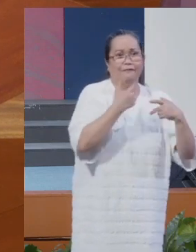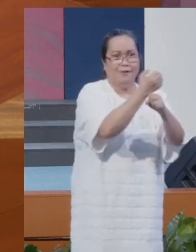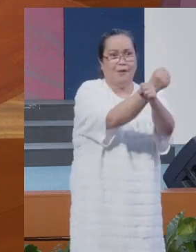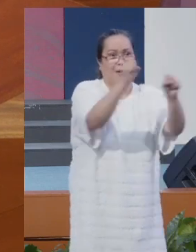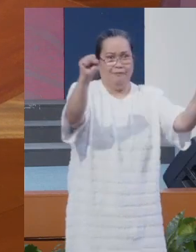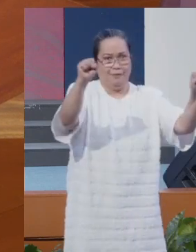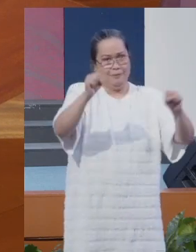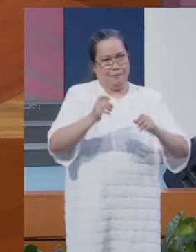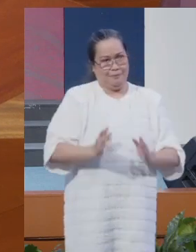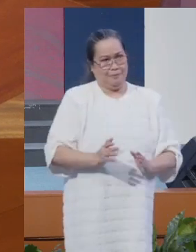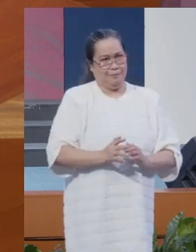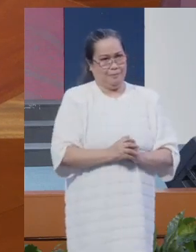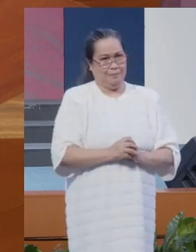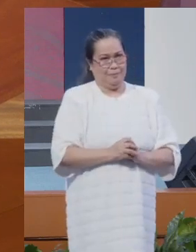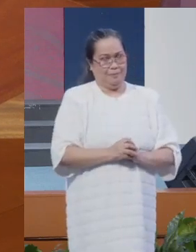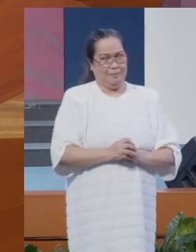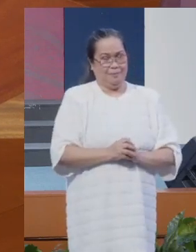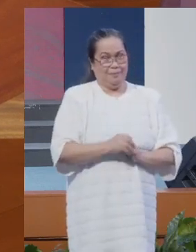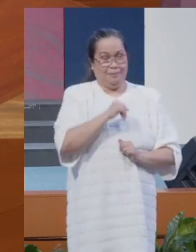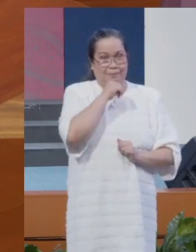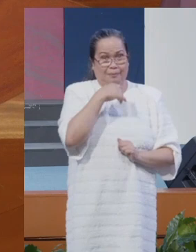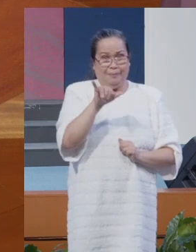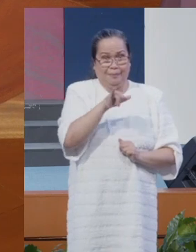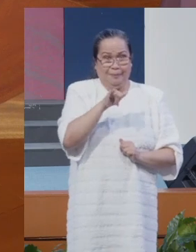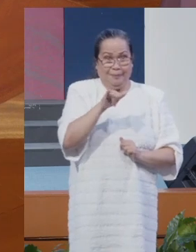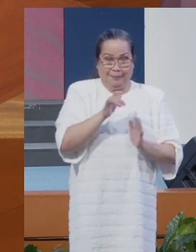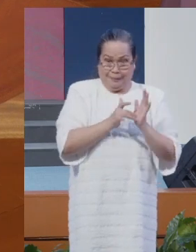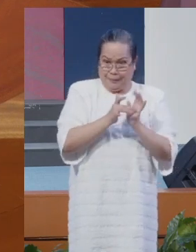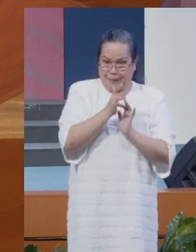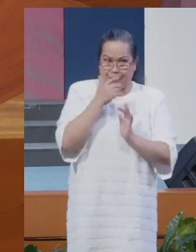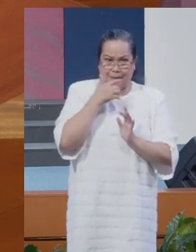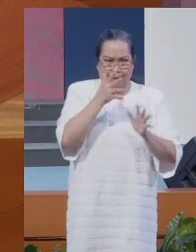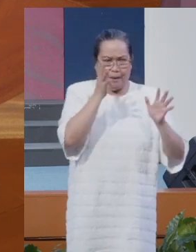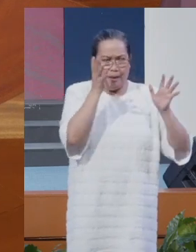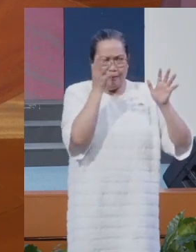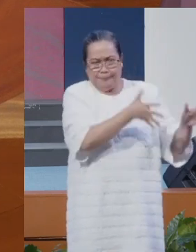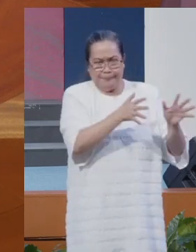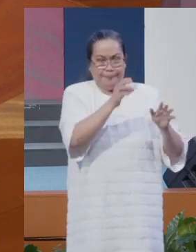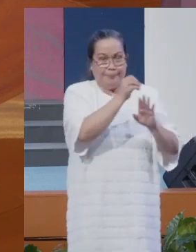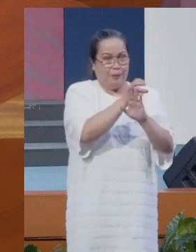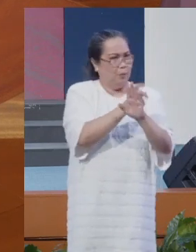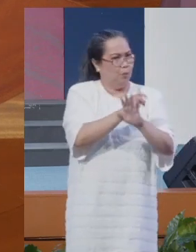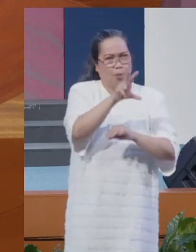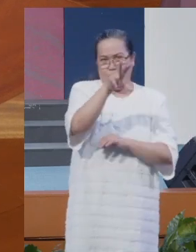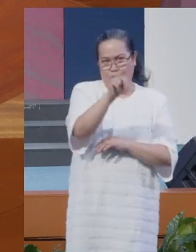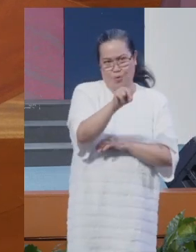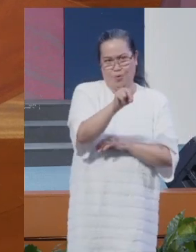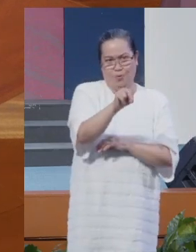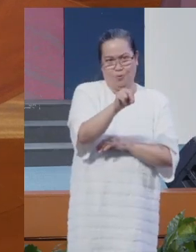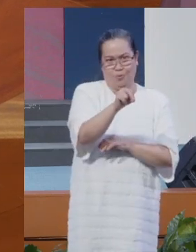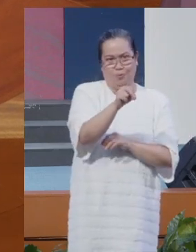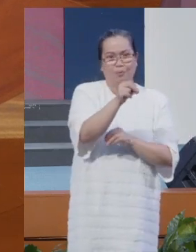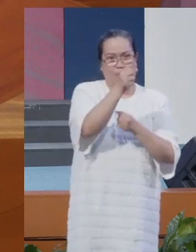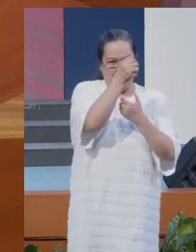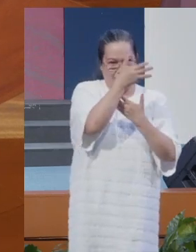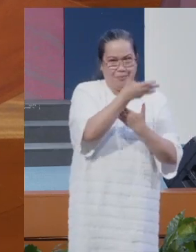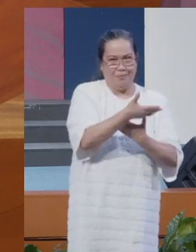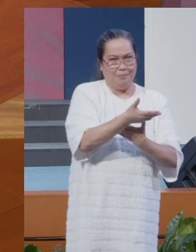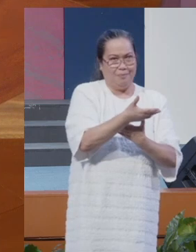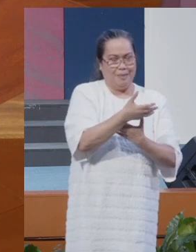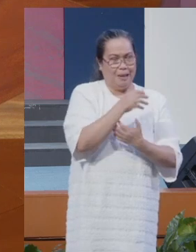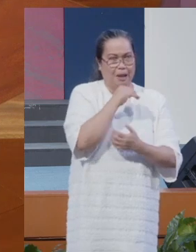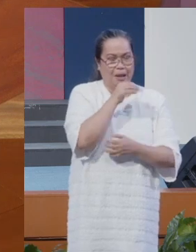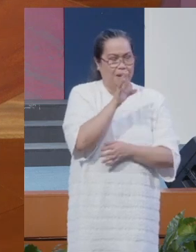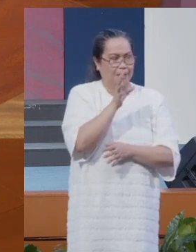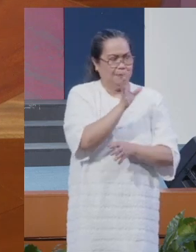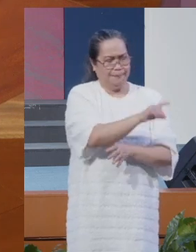Ngayon, hindi isinasantabi ni Jesus ang lumang tipan dito sa sinabi niya dito. Hindi niya